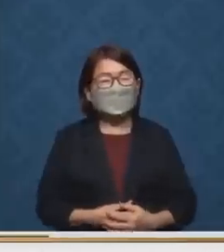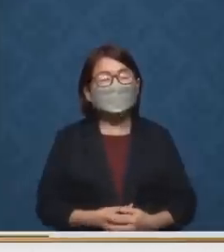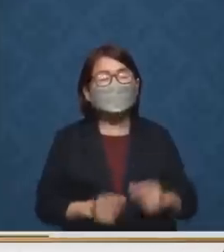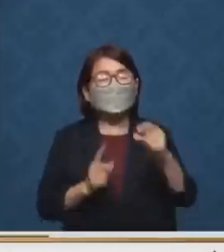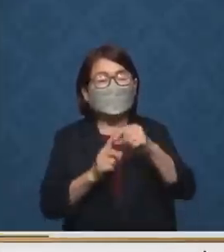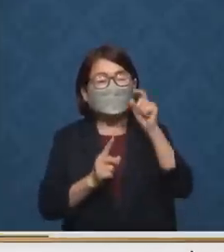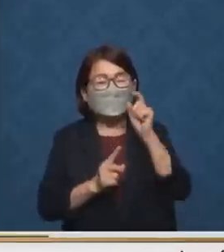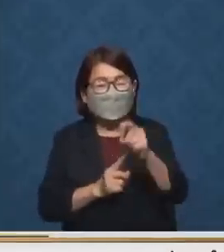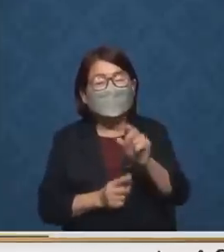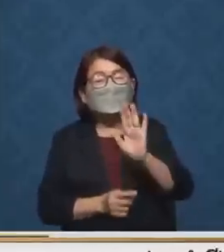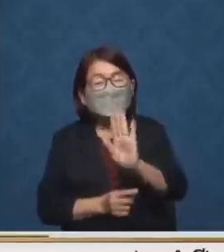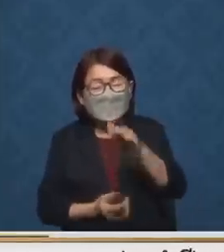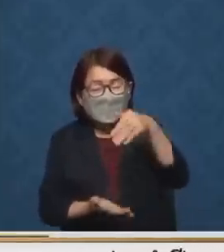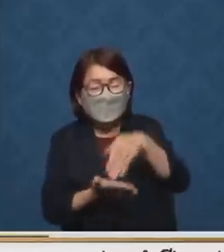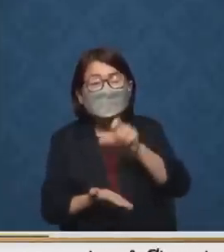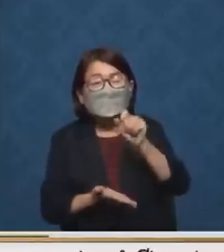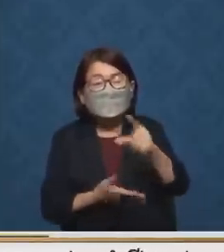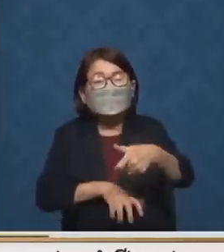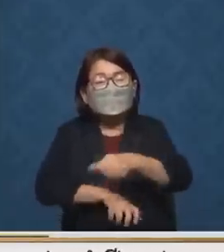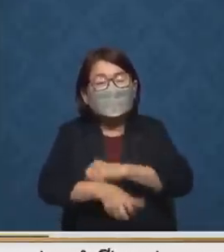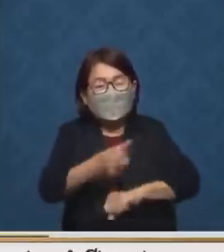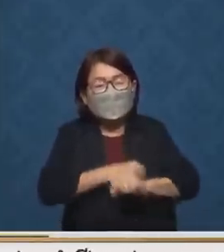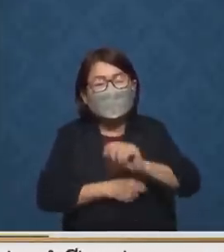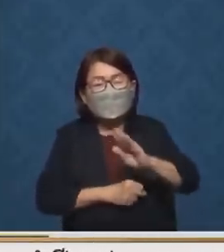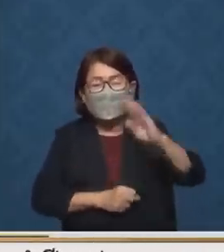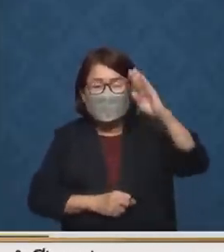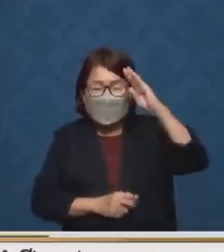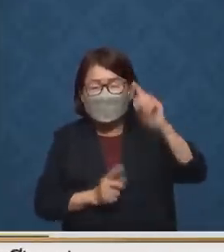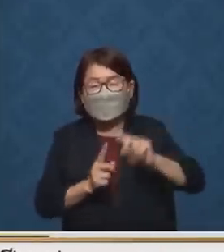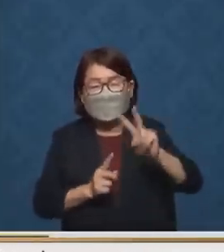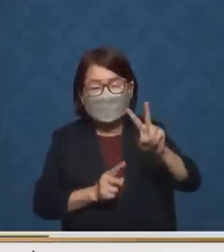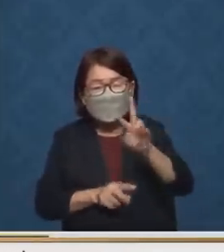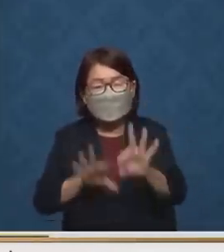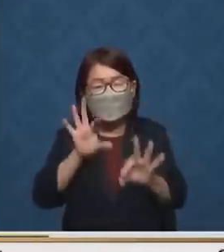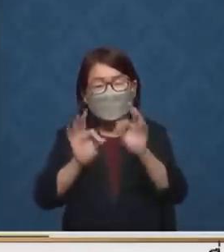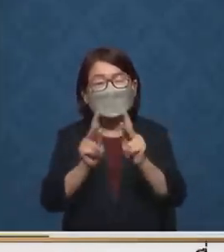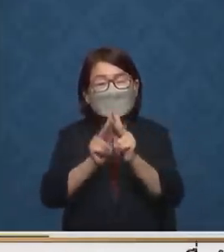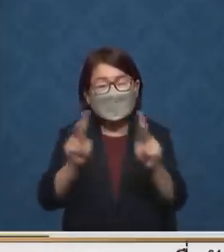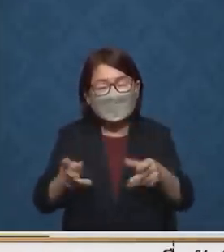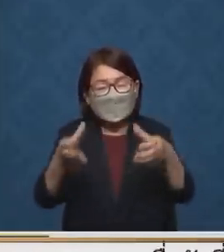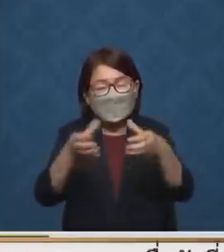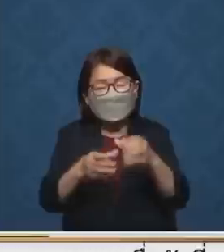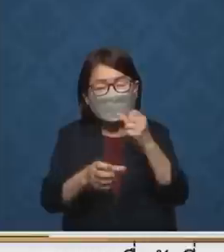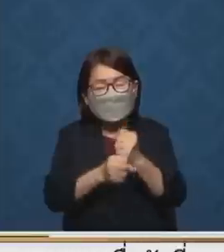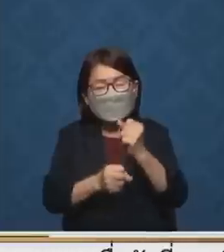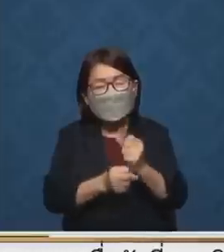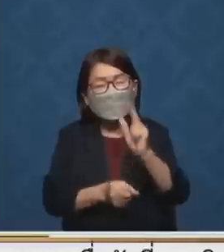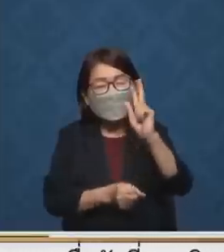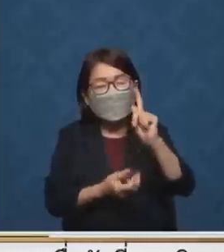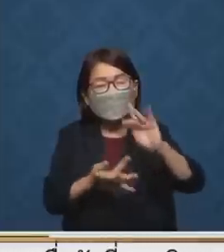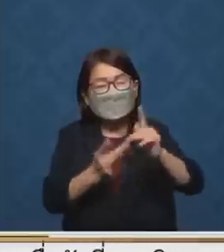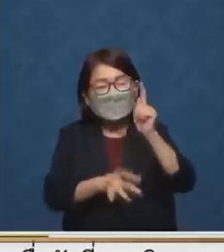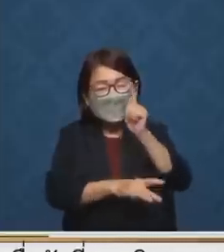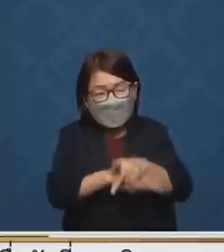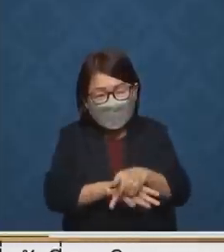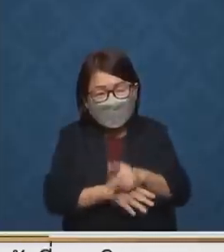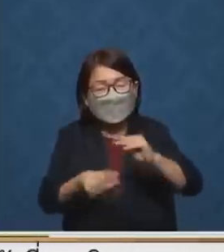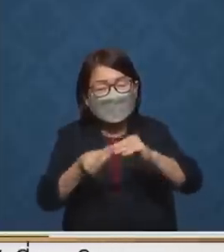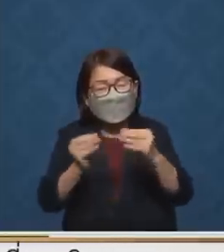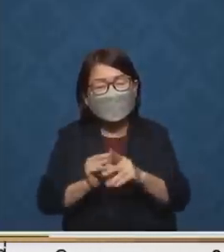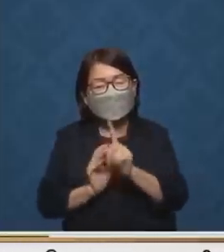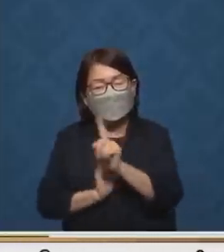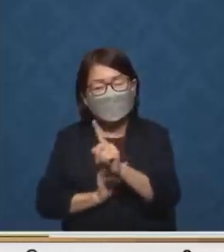สั่งศูนยปฏิบัติการกองทับภาค 2แต่งตั้งขณะกรมการ คณะทำงานสาหะสนเทศลง่ะเลขที่ 11